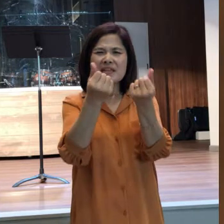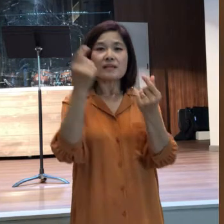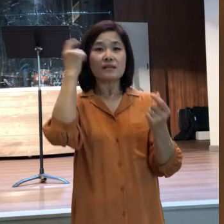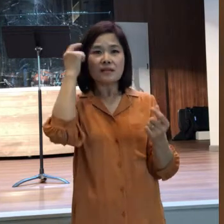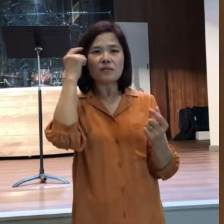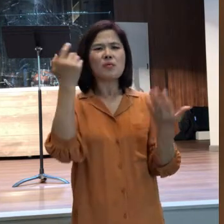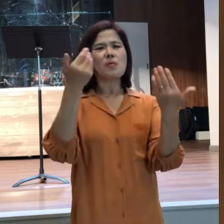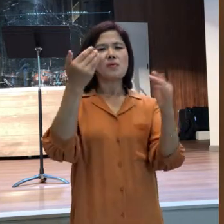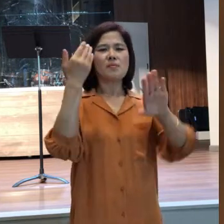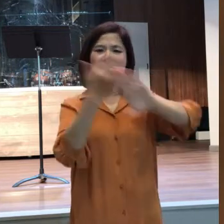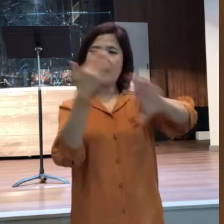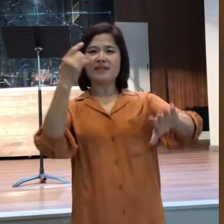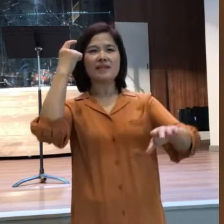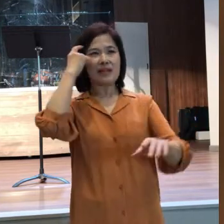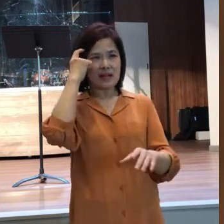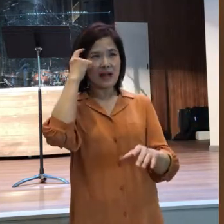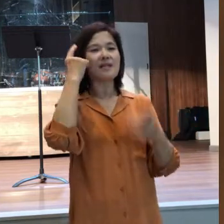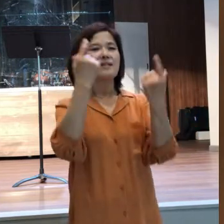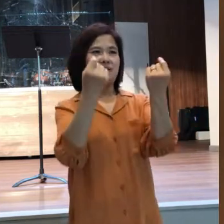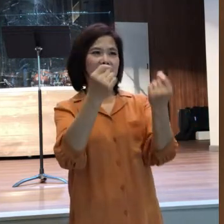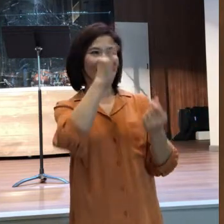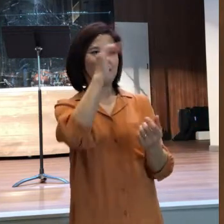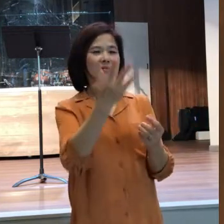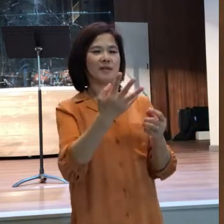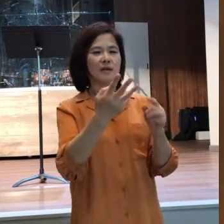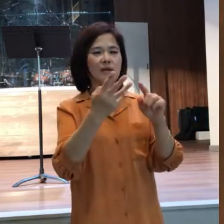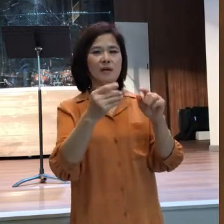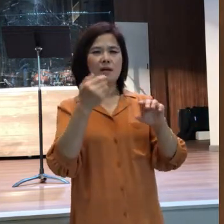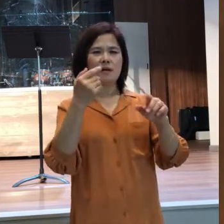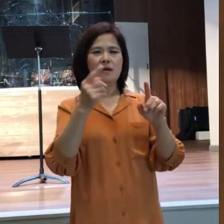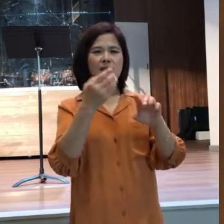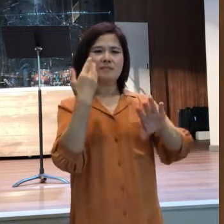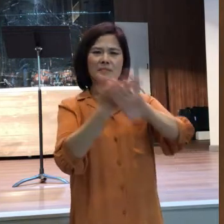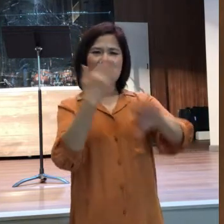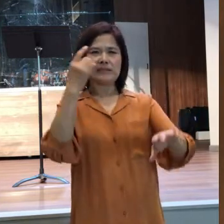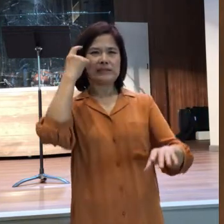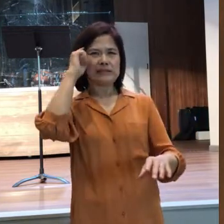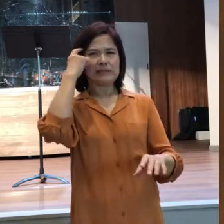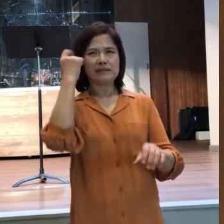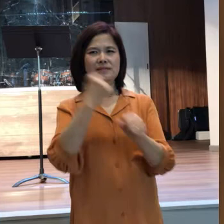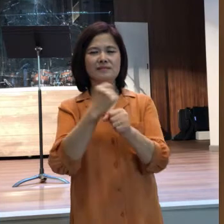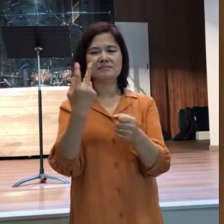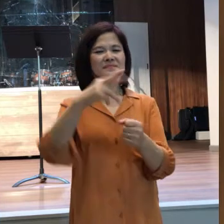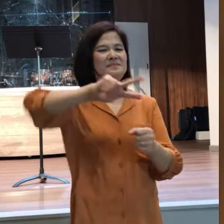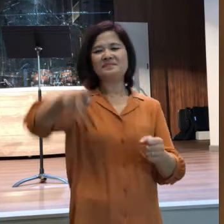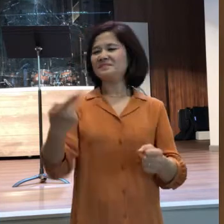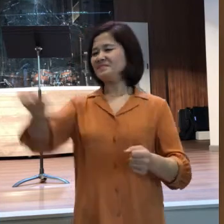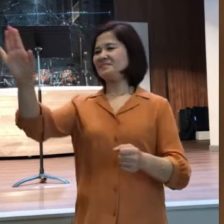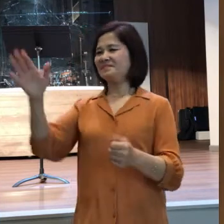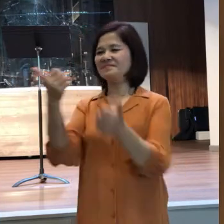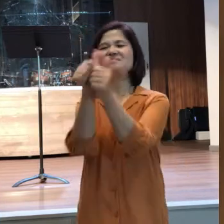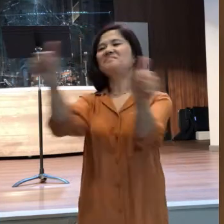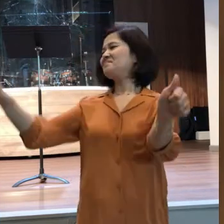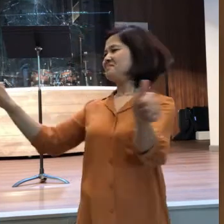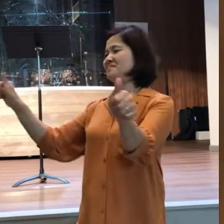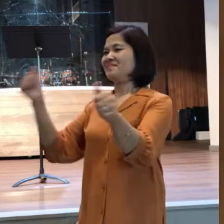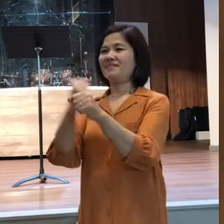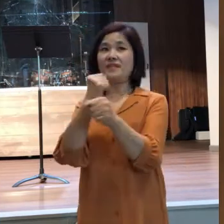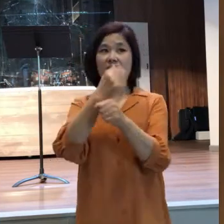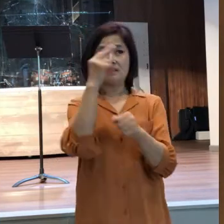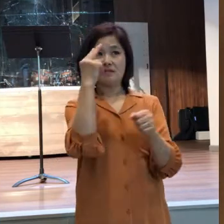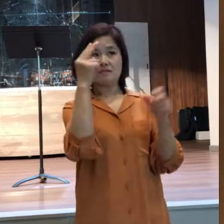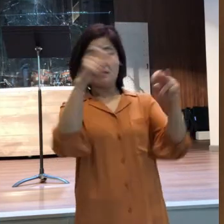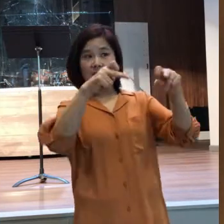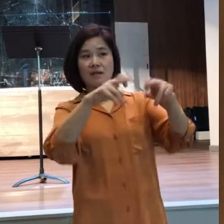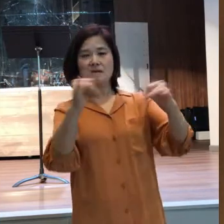있어요. 동감은 뭐냐 하면 그냥 통하는 거예요. 그냥 통하는 거예요. 여러분, 그냥